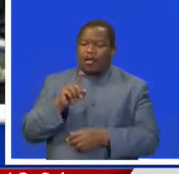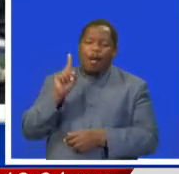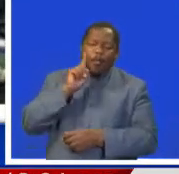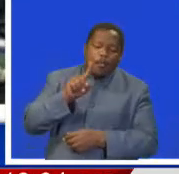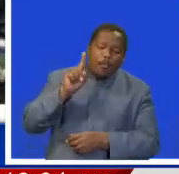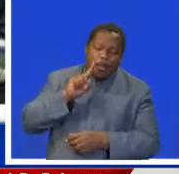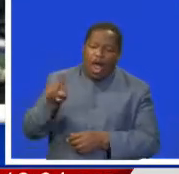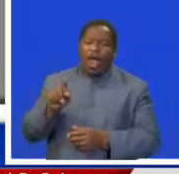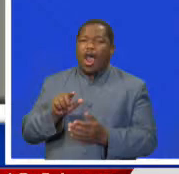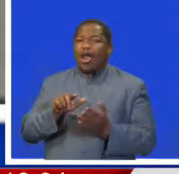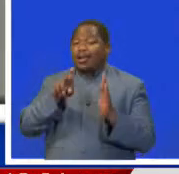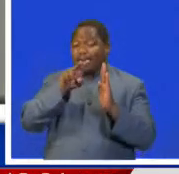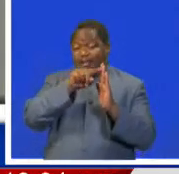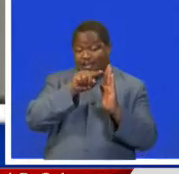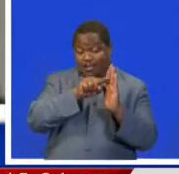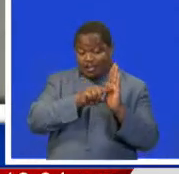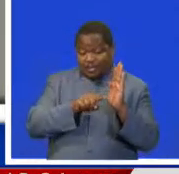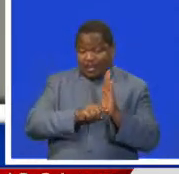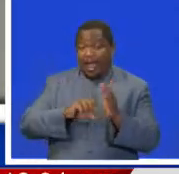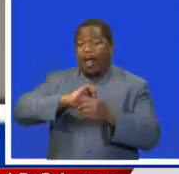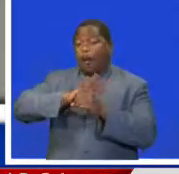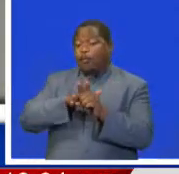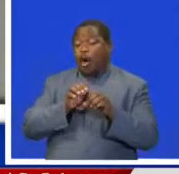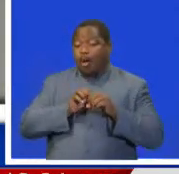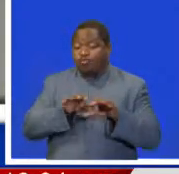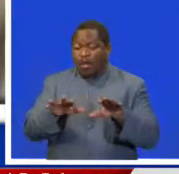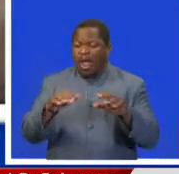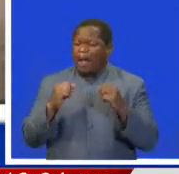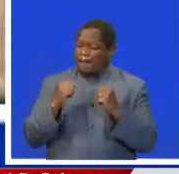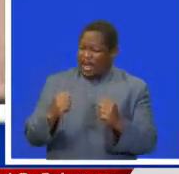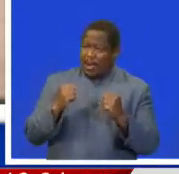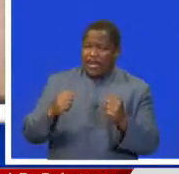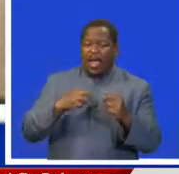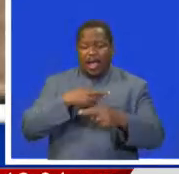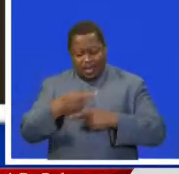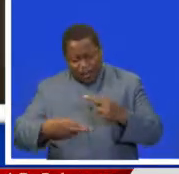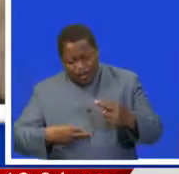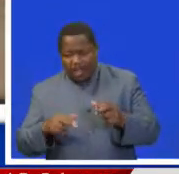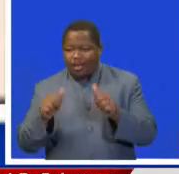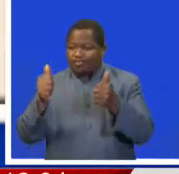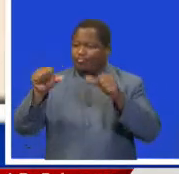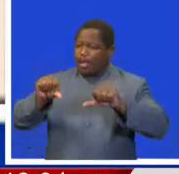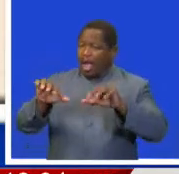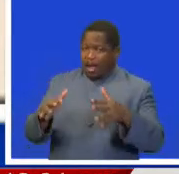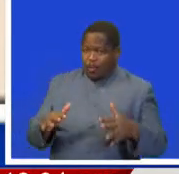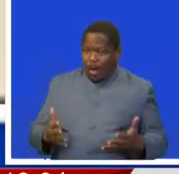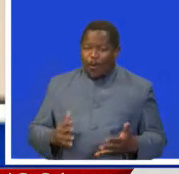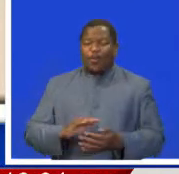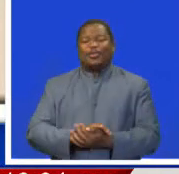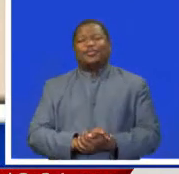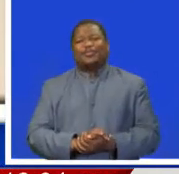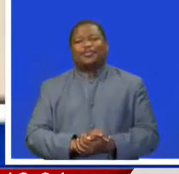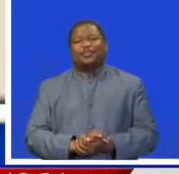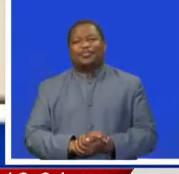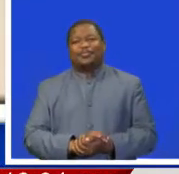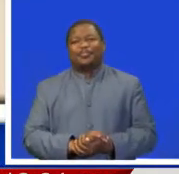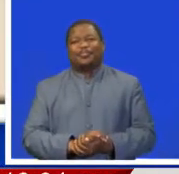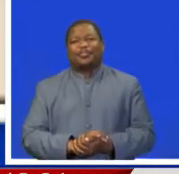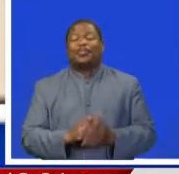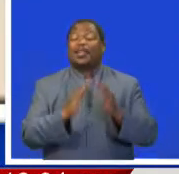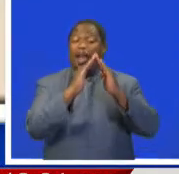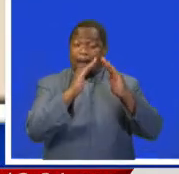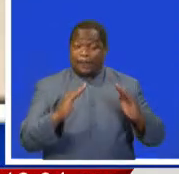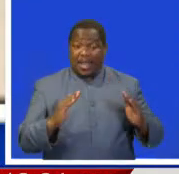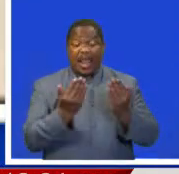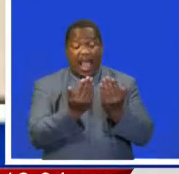COVID-19 Titikolwete mfundo lisamalungiselelweni kuvula tikolwa libanga la form 3 nalamanye ke makilasi ngekubuka simo